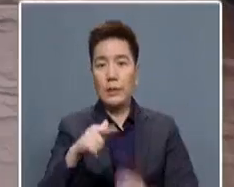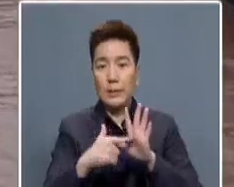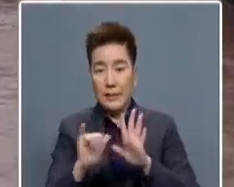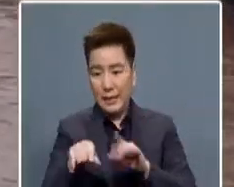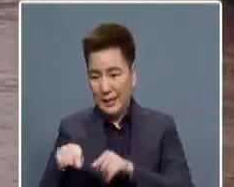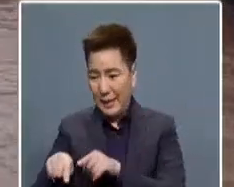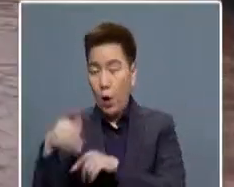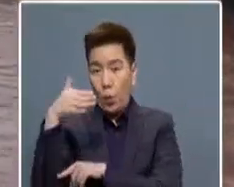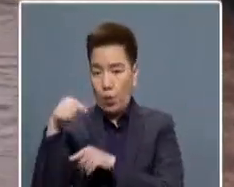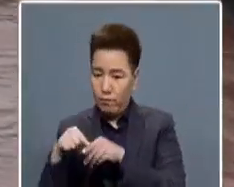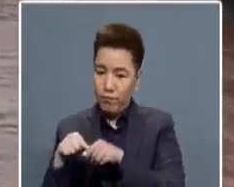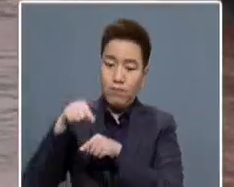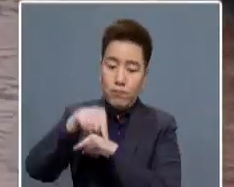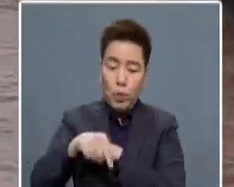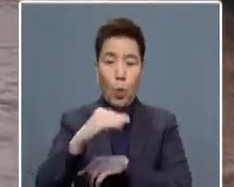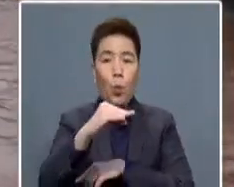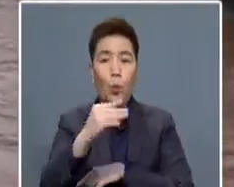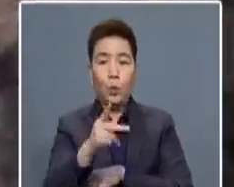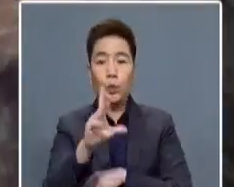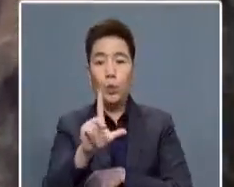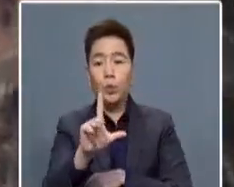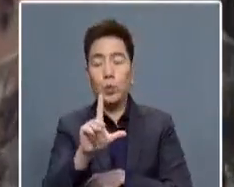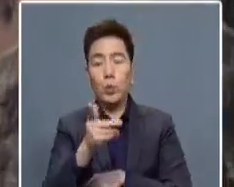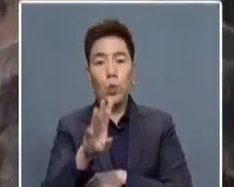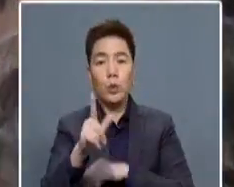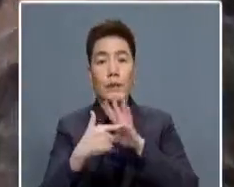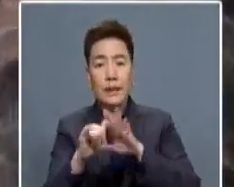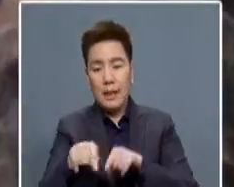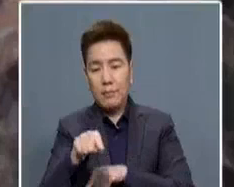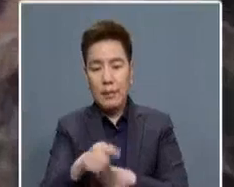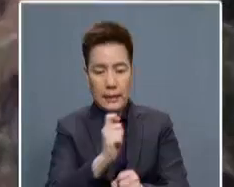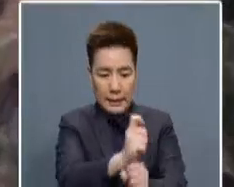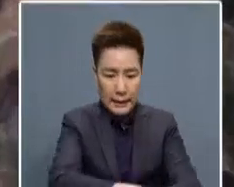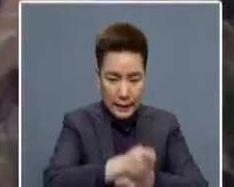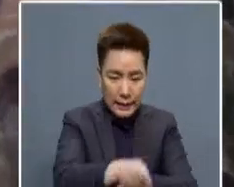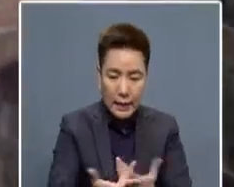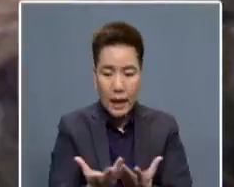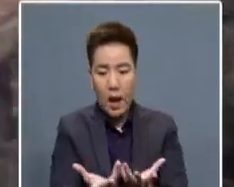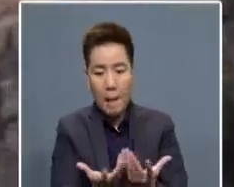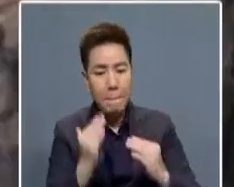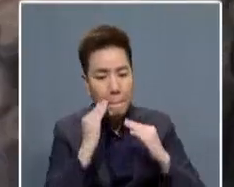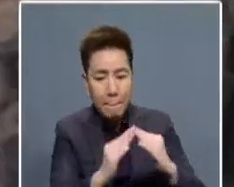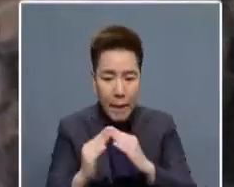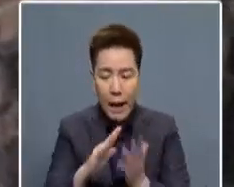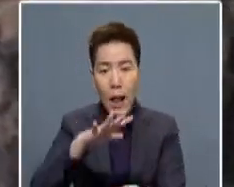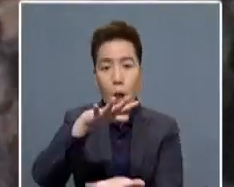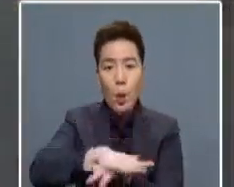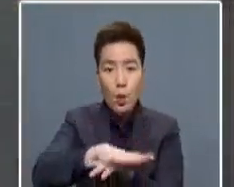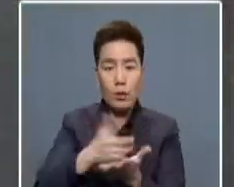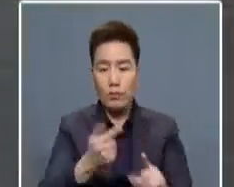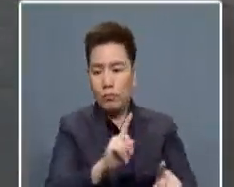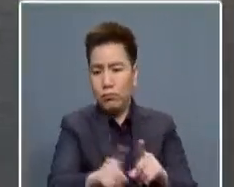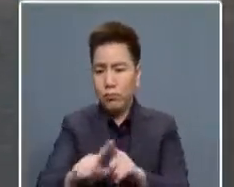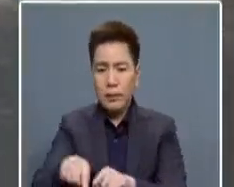อำเภอปากธงชัยแล้วน้ำก็ทะลักท่วมพื้นที่การเกษตรบ้านเรือนประชาชนรวมทั้งโรงเรียนในตำบลพลับพลานะครับตำบล